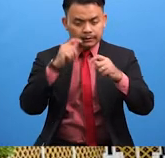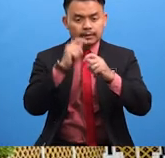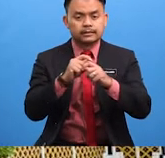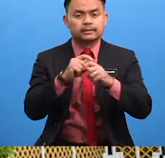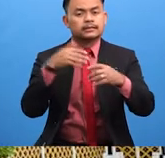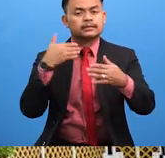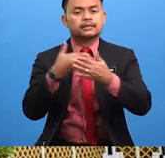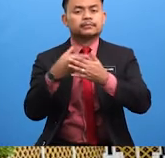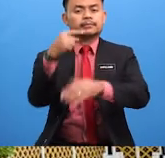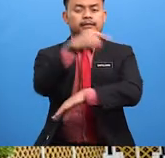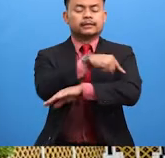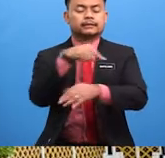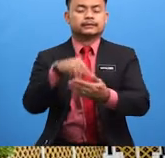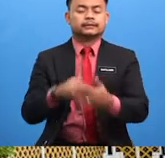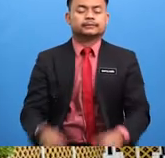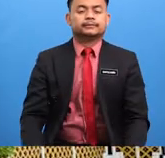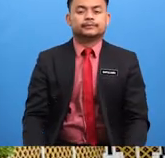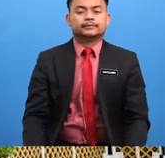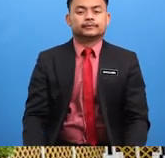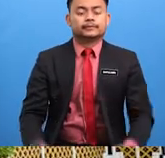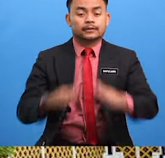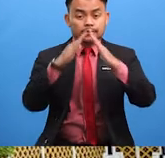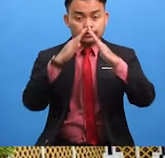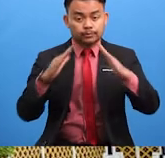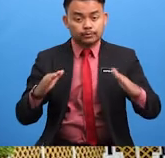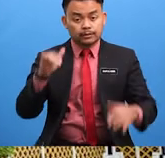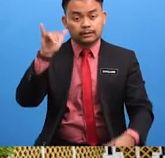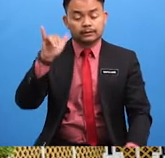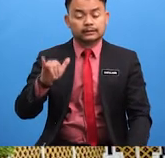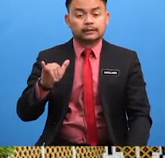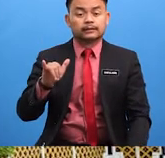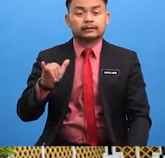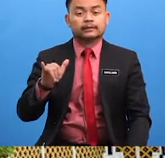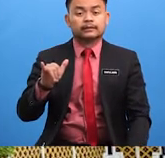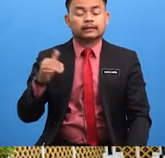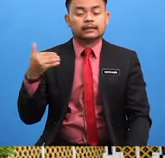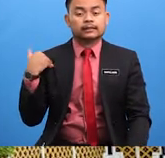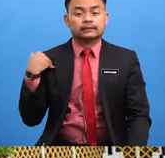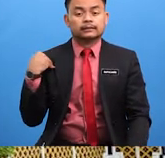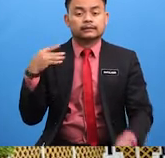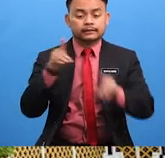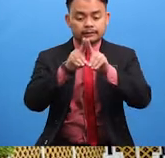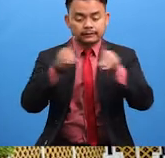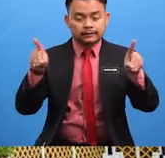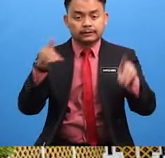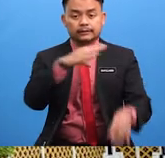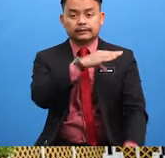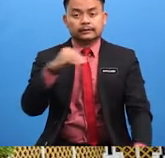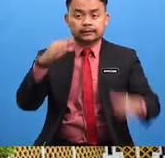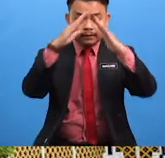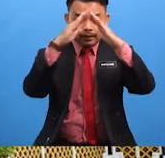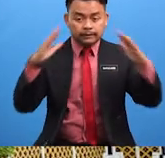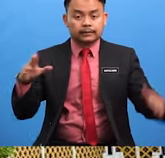yang berdinding dan beratap nipah tidak panas kerana lapisan daun nipah yang